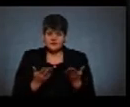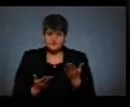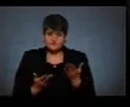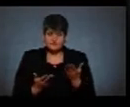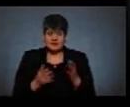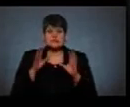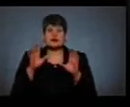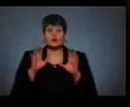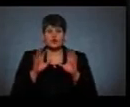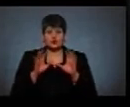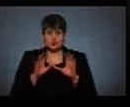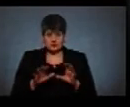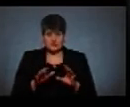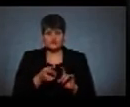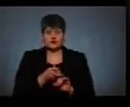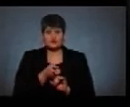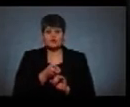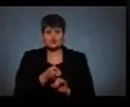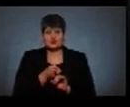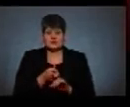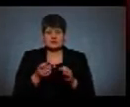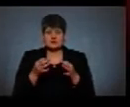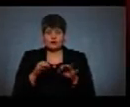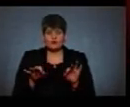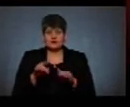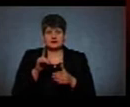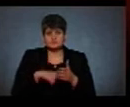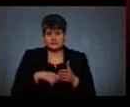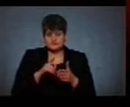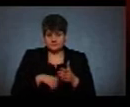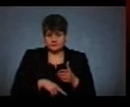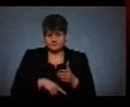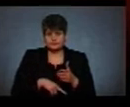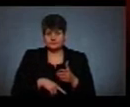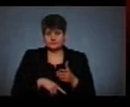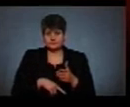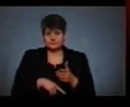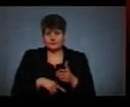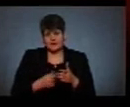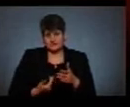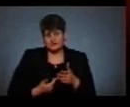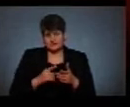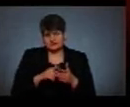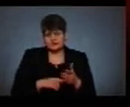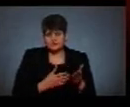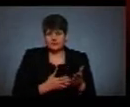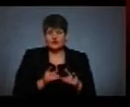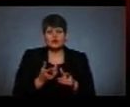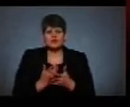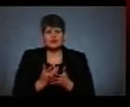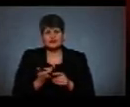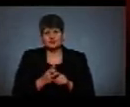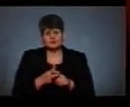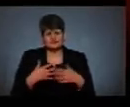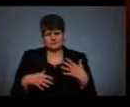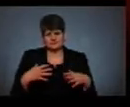саме законодавство, яке стосується свободи віросповідання чи релігійного життя, воно є дуже-дуже недосконале.